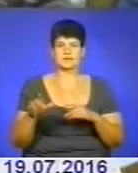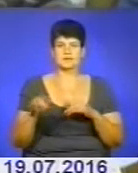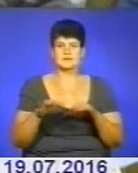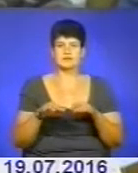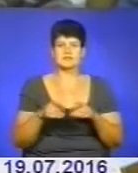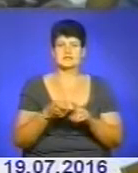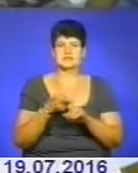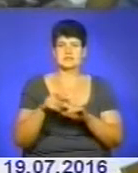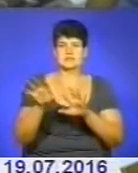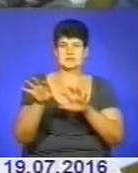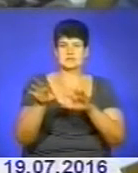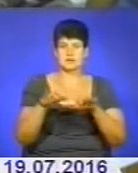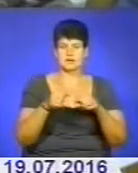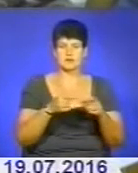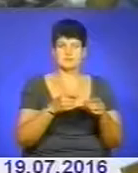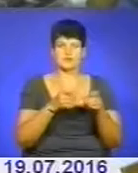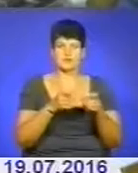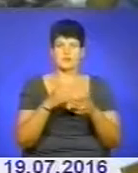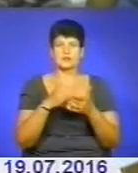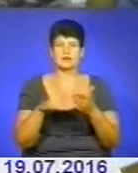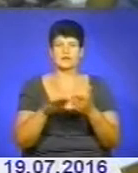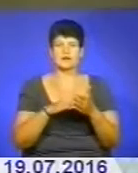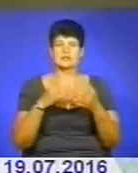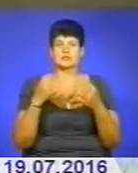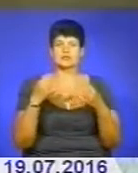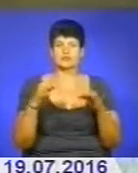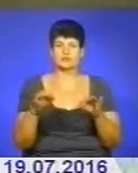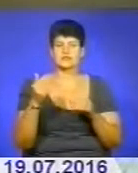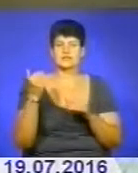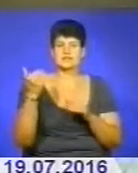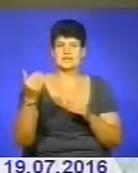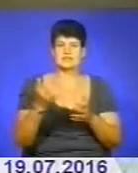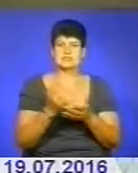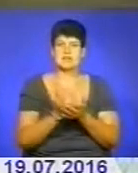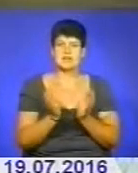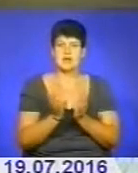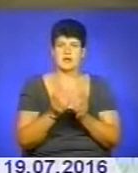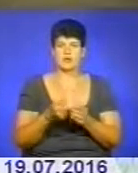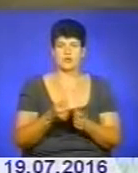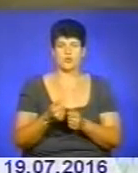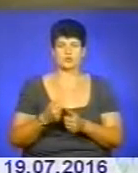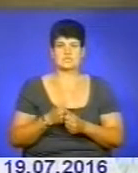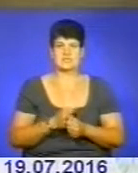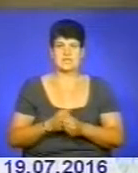вилученням зброї та анулюванням дозволів на їх зберігання чи носіння.